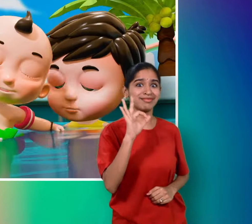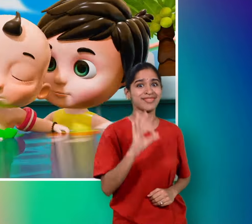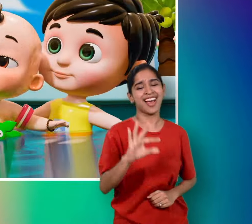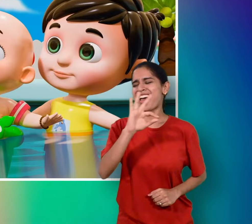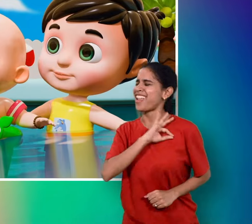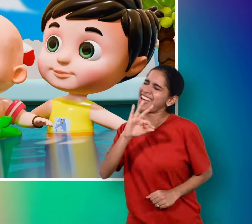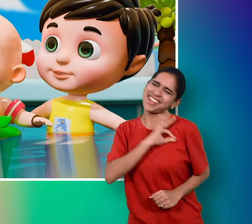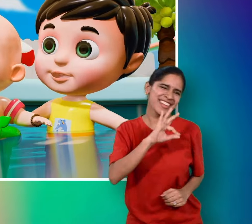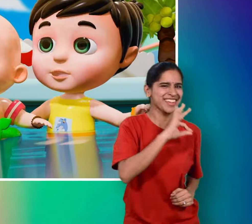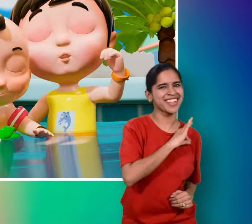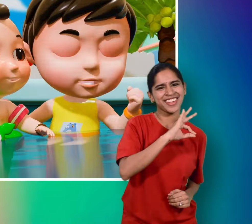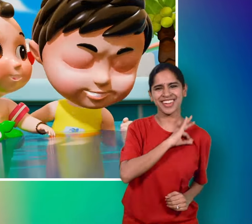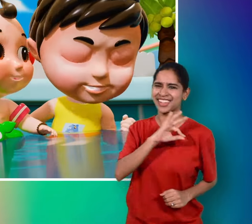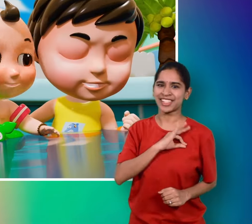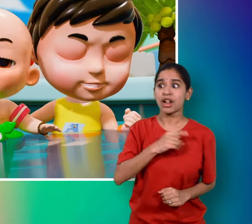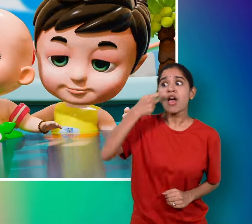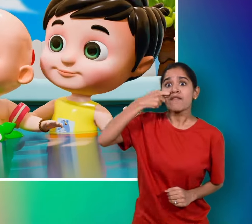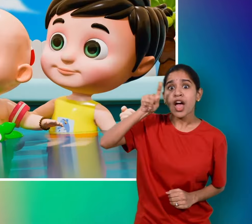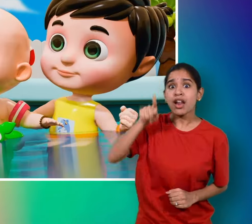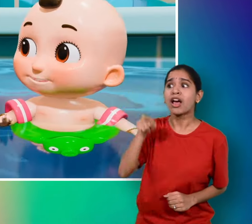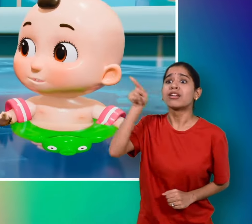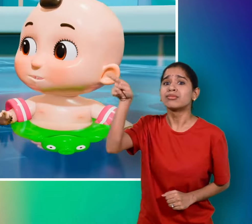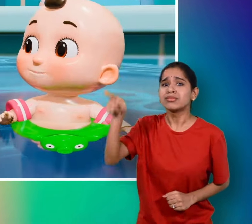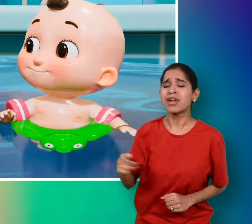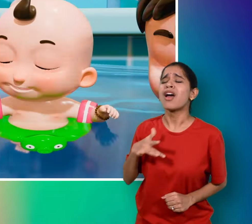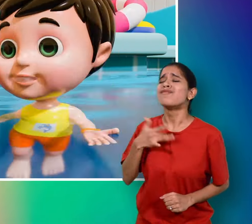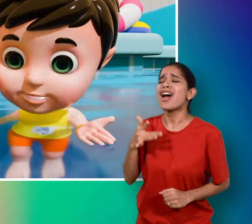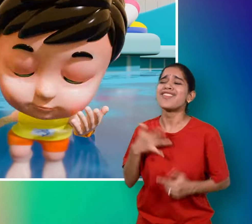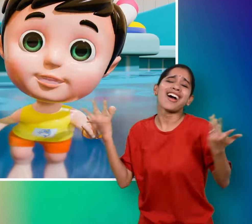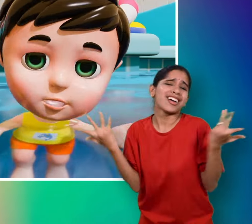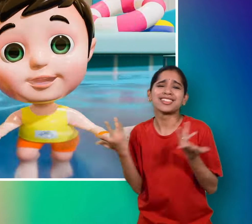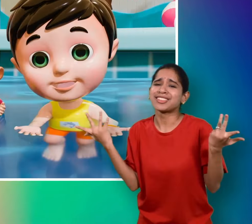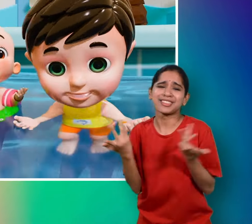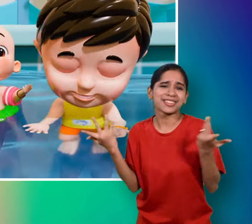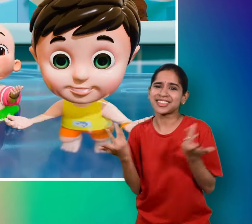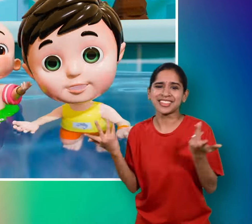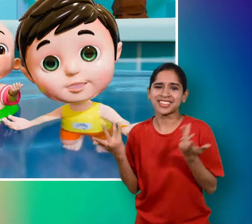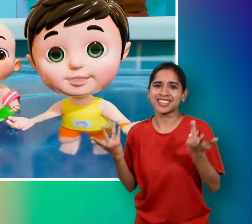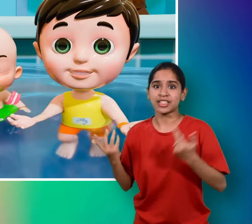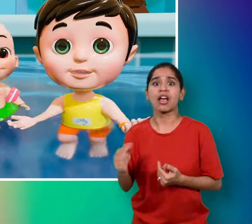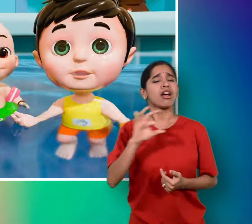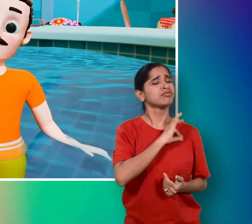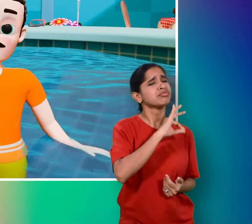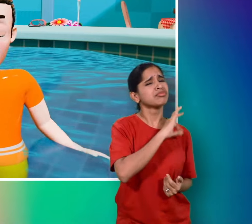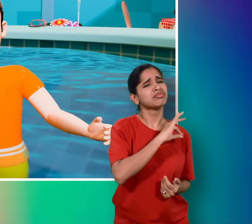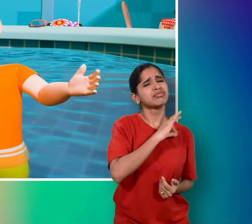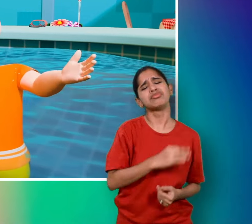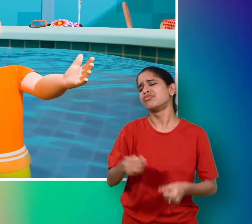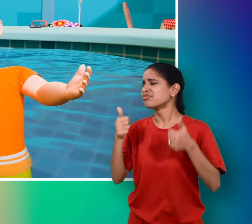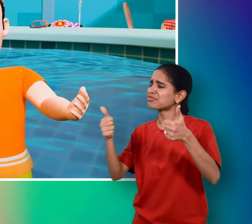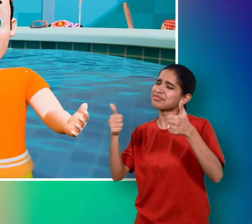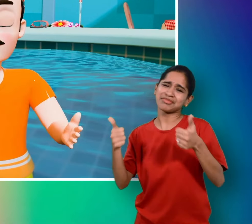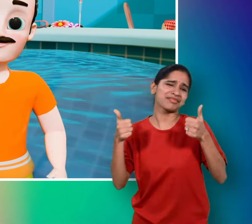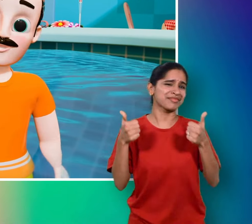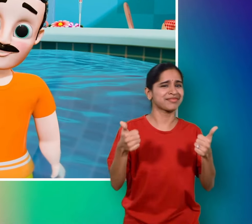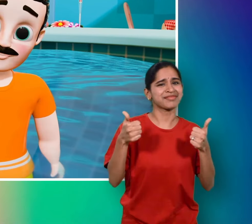है अच्छा लग रहा है पापा तुमको पापा तुमको कैसा लग रहा है अच्छा लग रहा